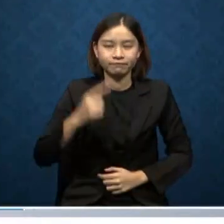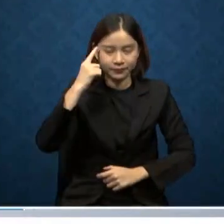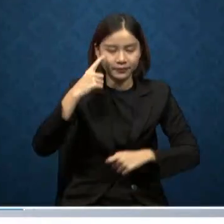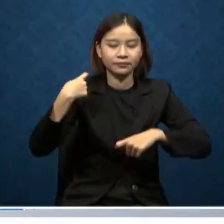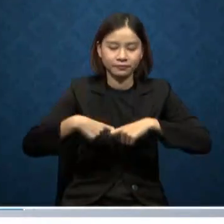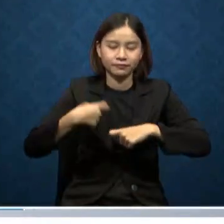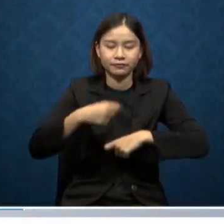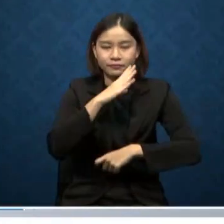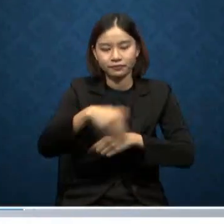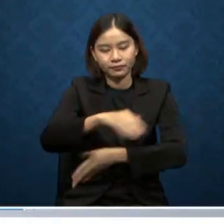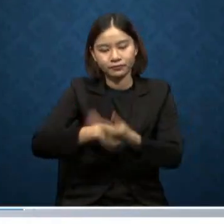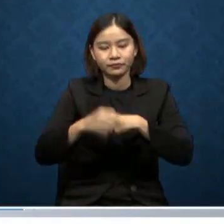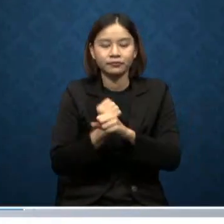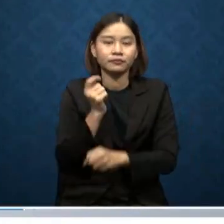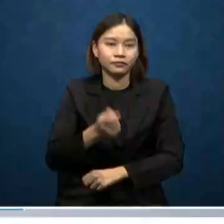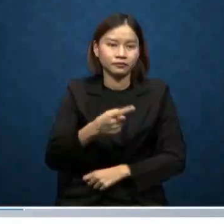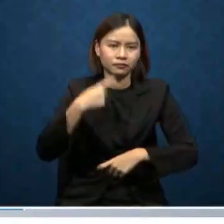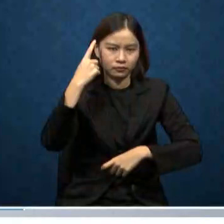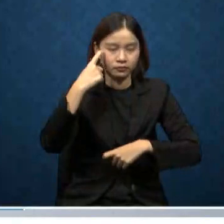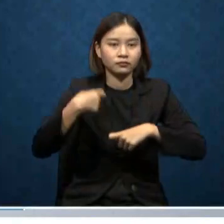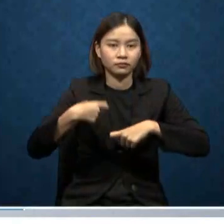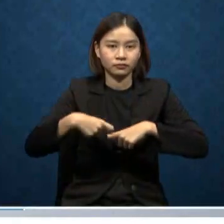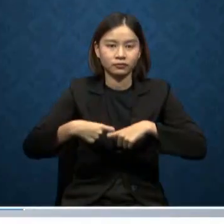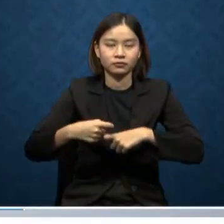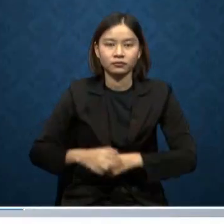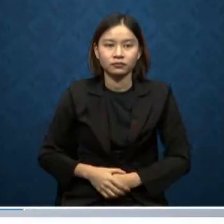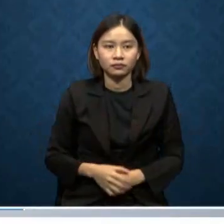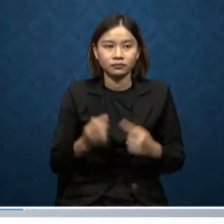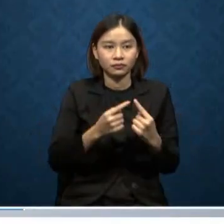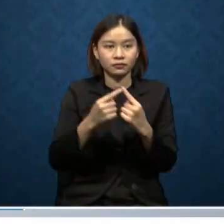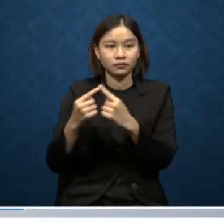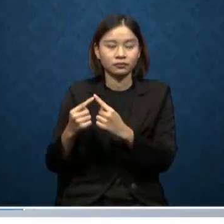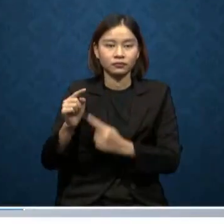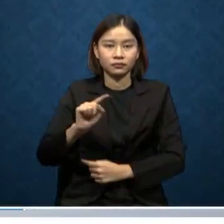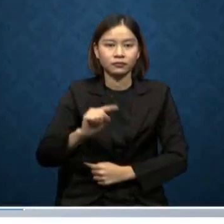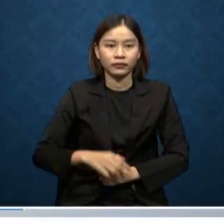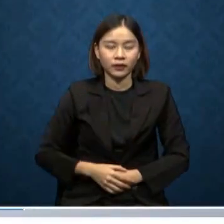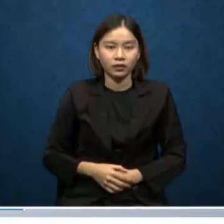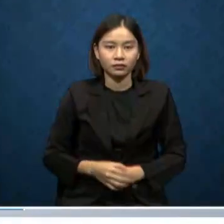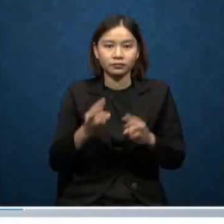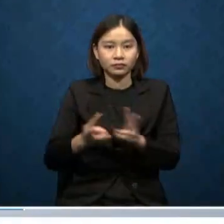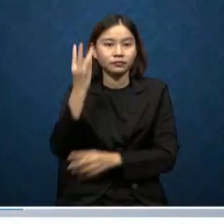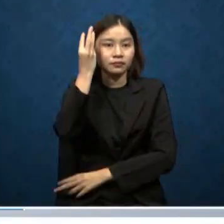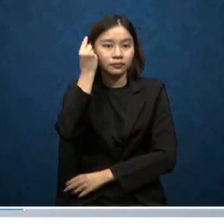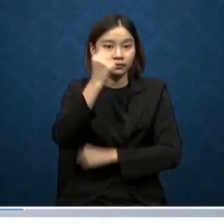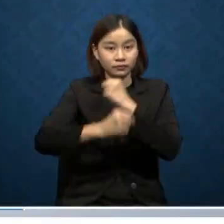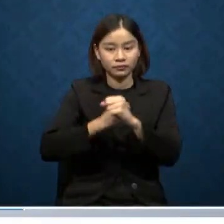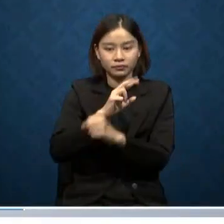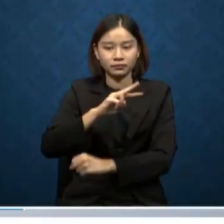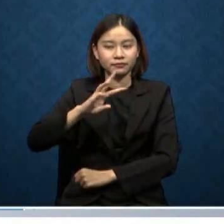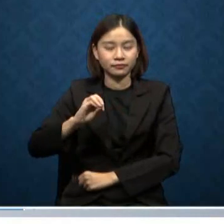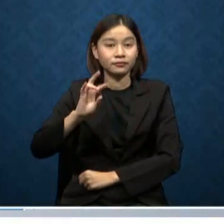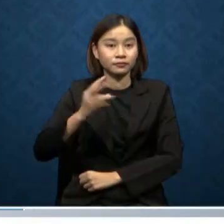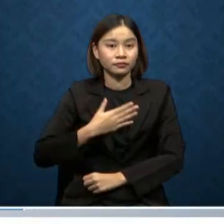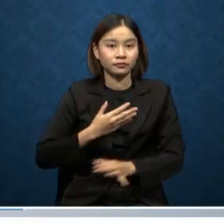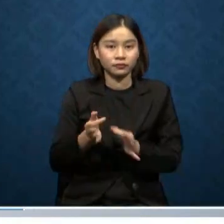ทางปฏิบัตินะครับในส่นของเรื่องของแนวคามคดในเรองปี 2567 ผมเร